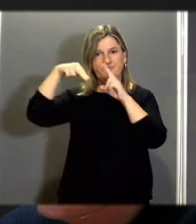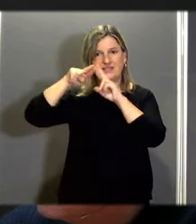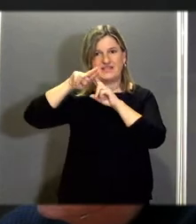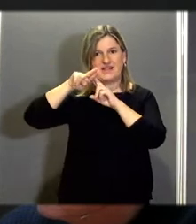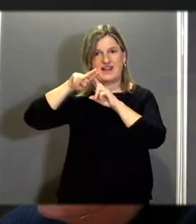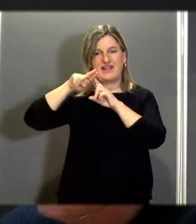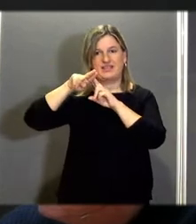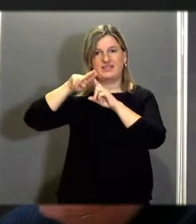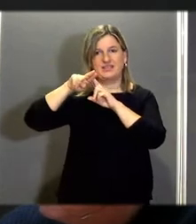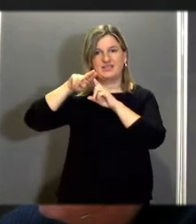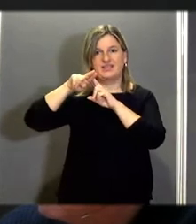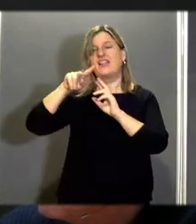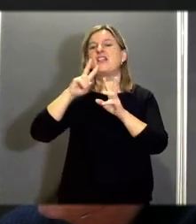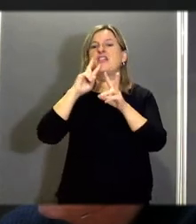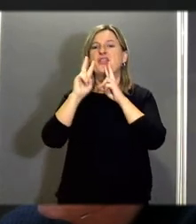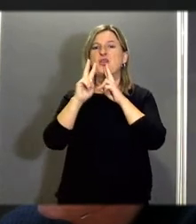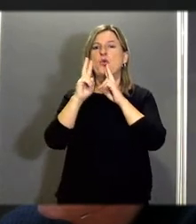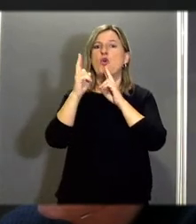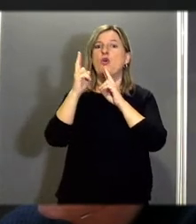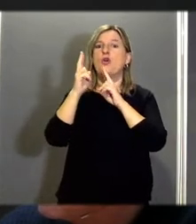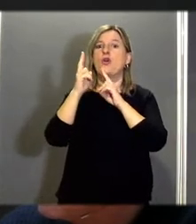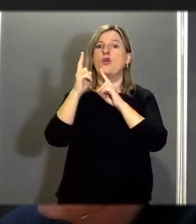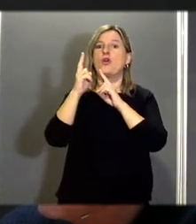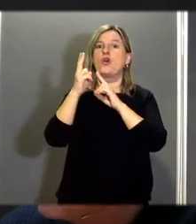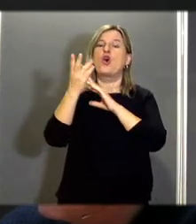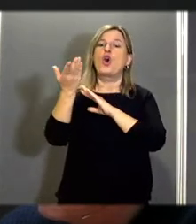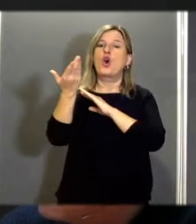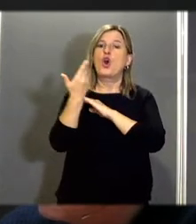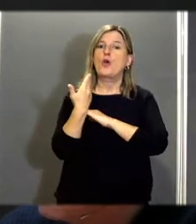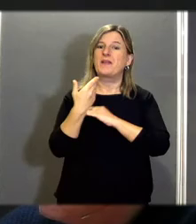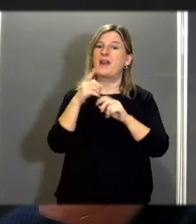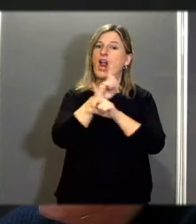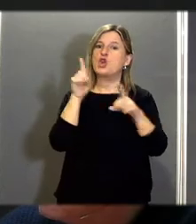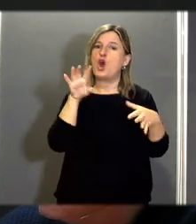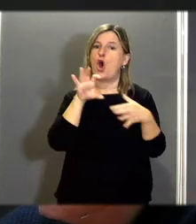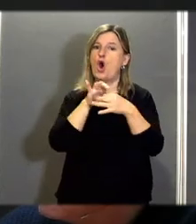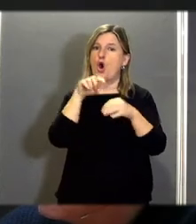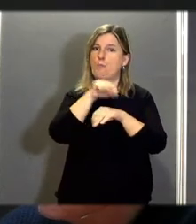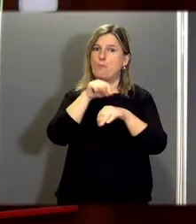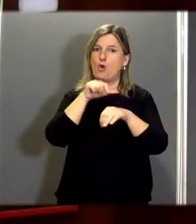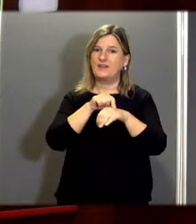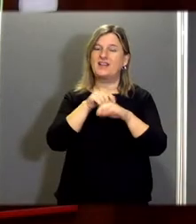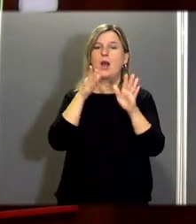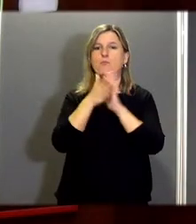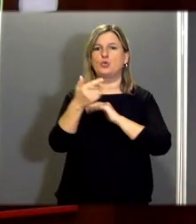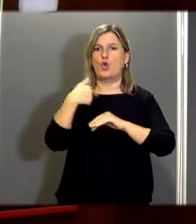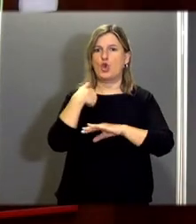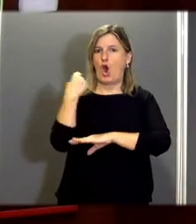Generalitat, una condemna no política, sinó per una agressió, tot això.